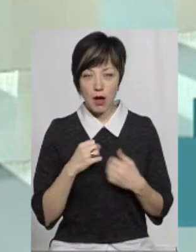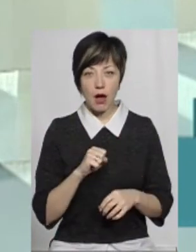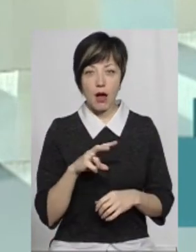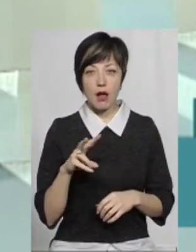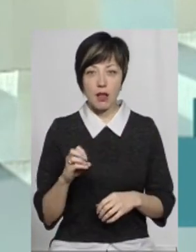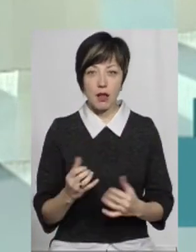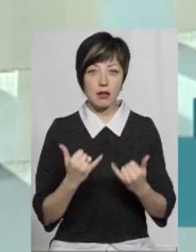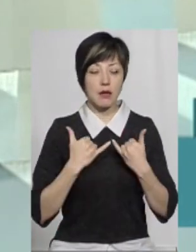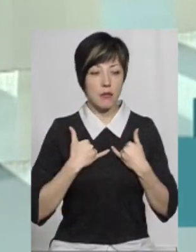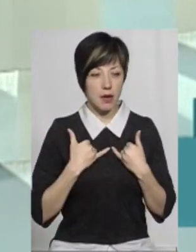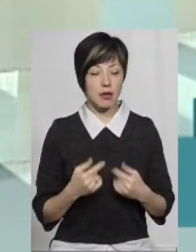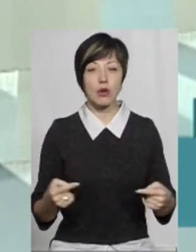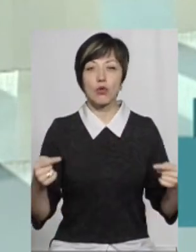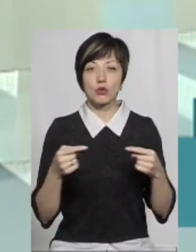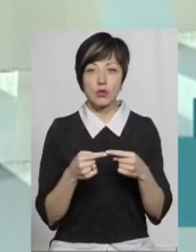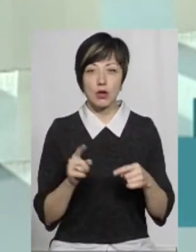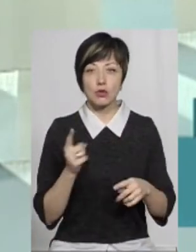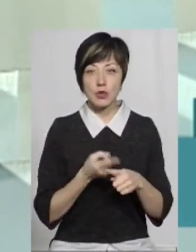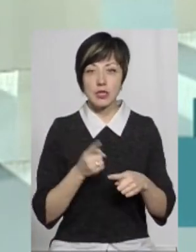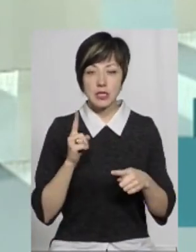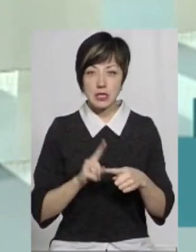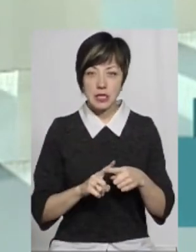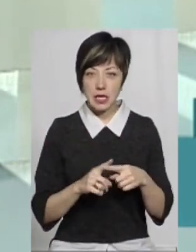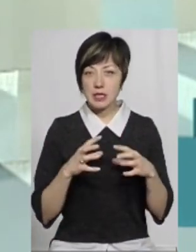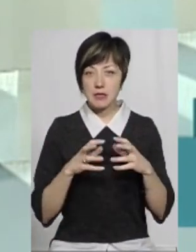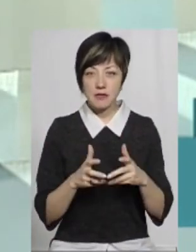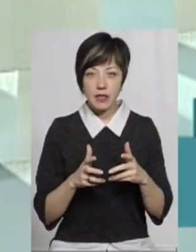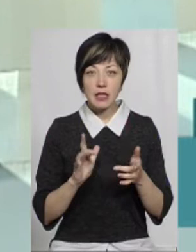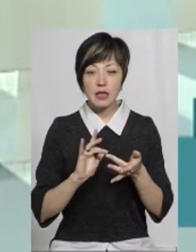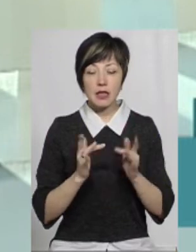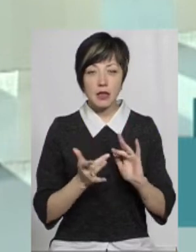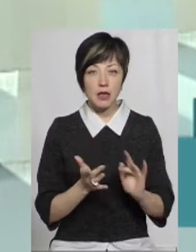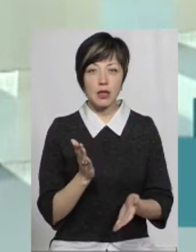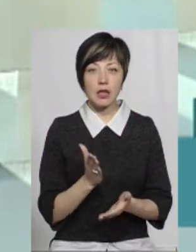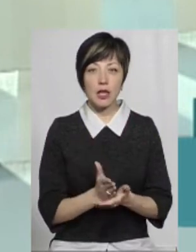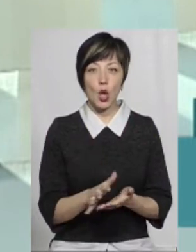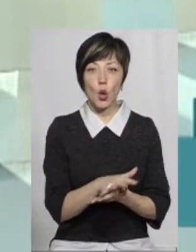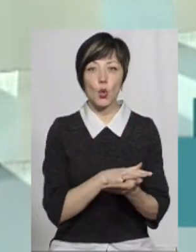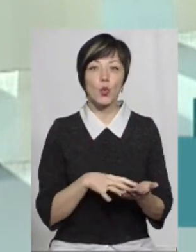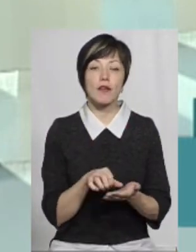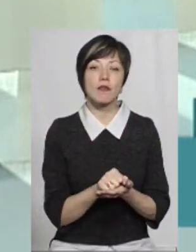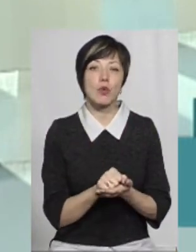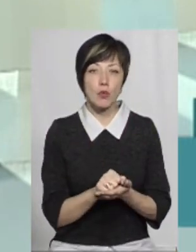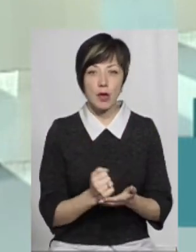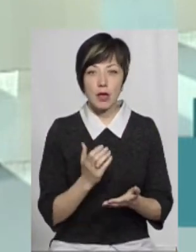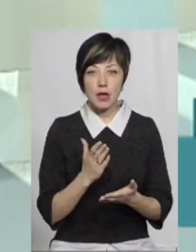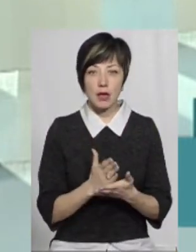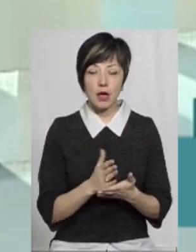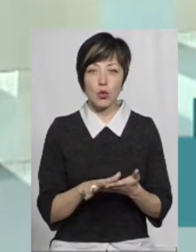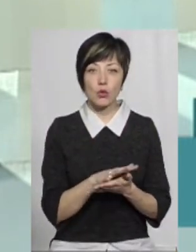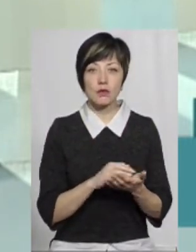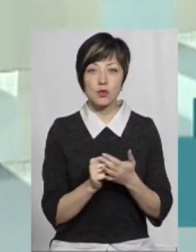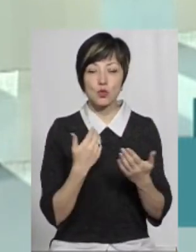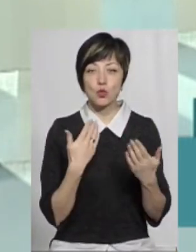але для мене однозначно, що цей світ віртуальний, він є руйнівником. Він є